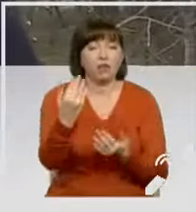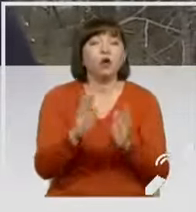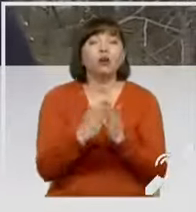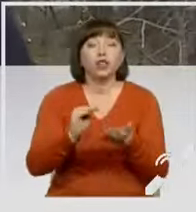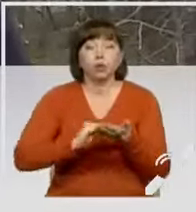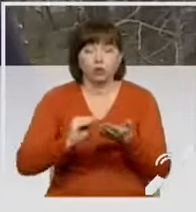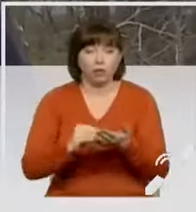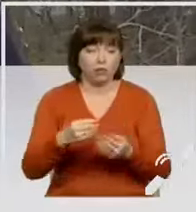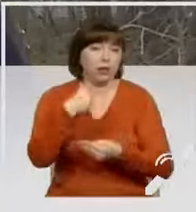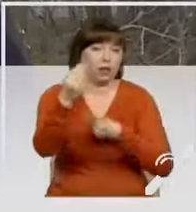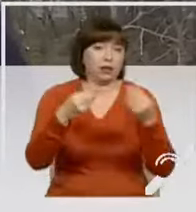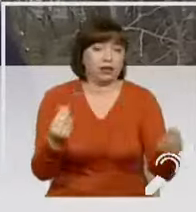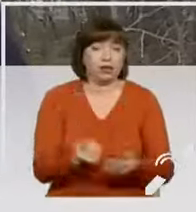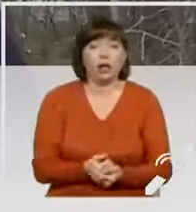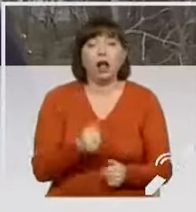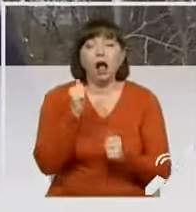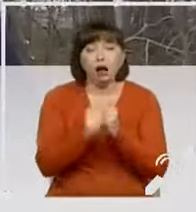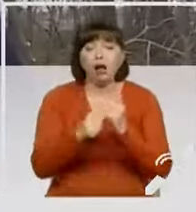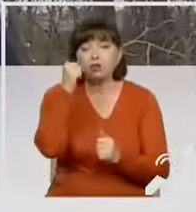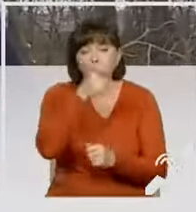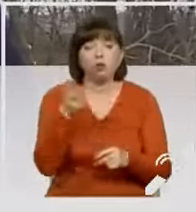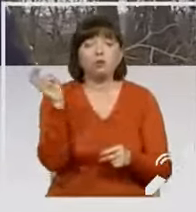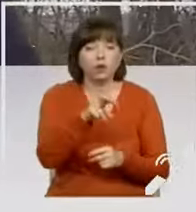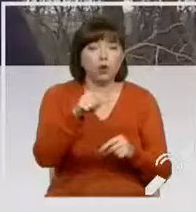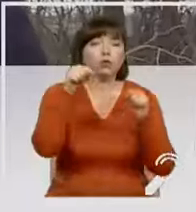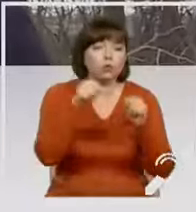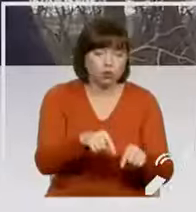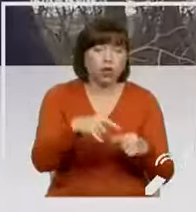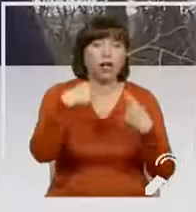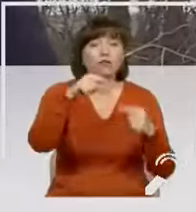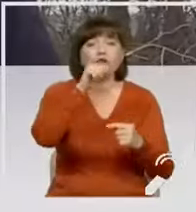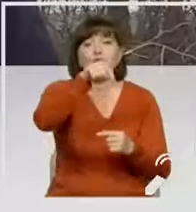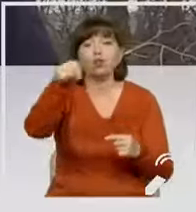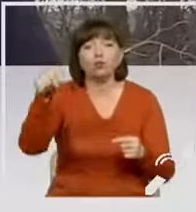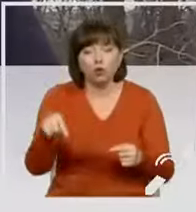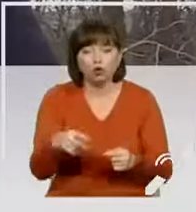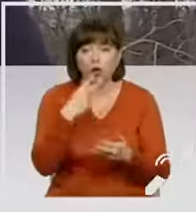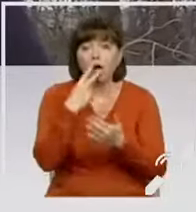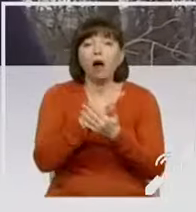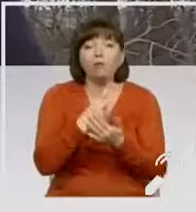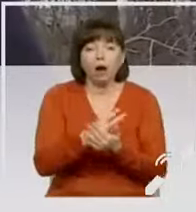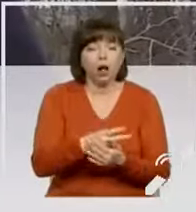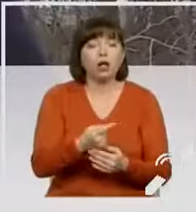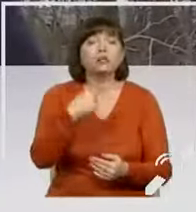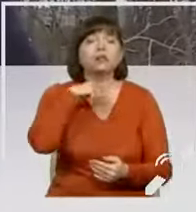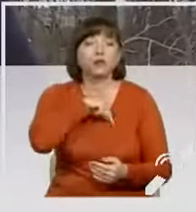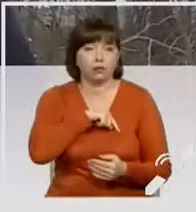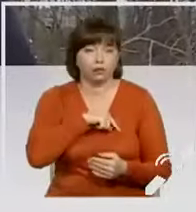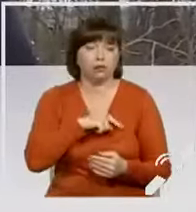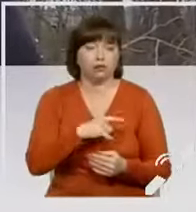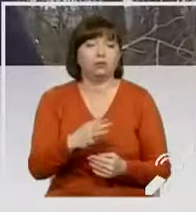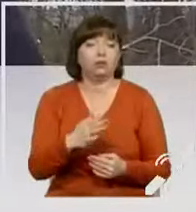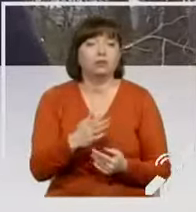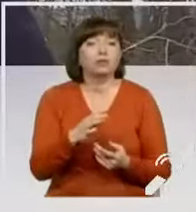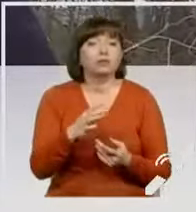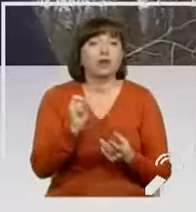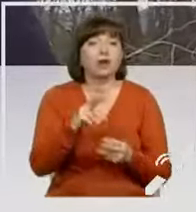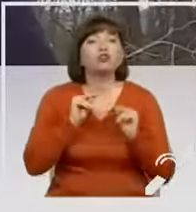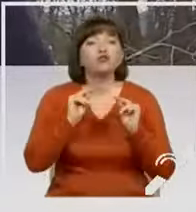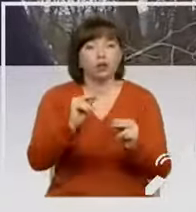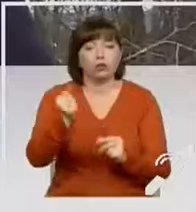venim an de an și în acest loc și în alte părți arată un atașament profund față de memoria